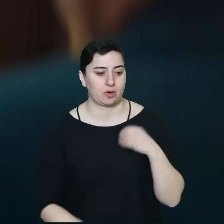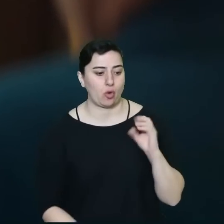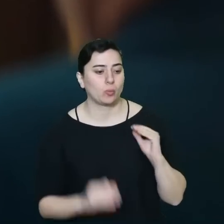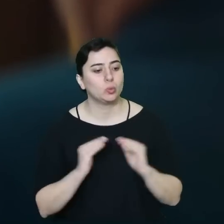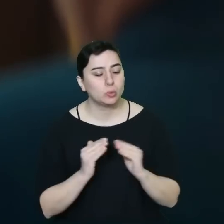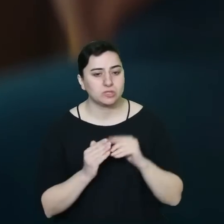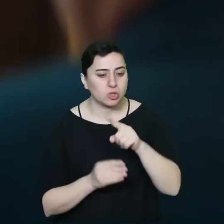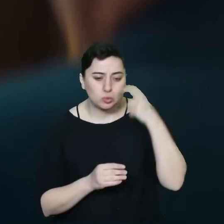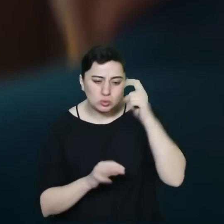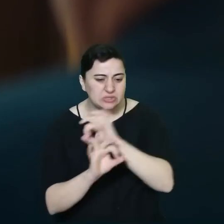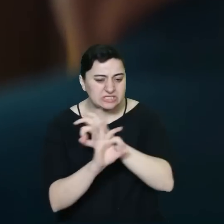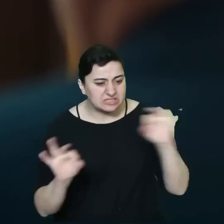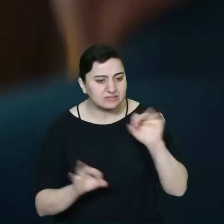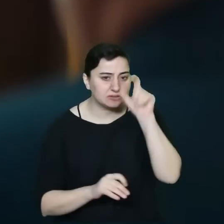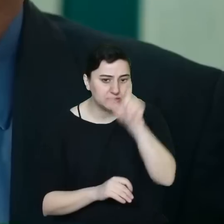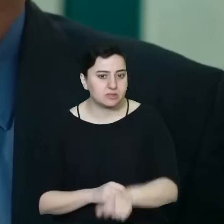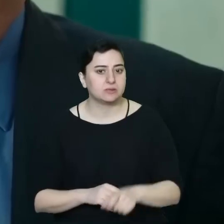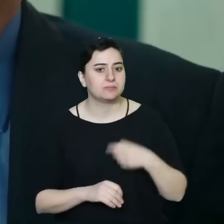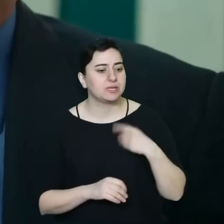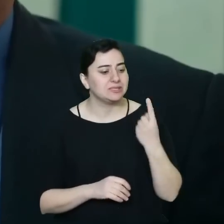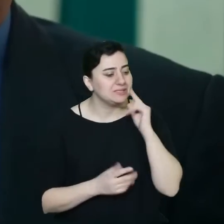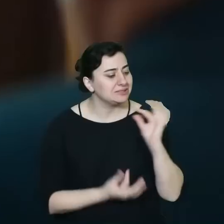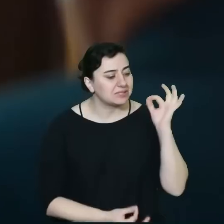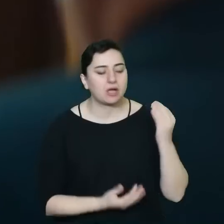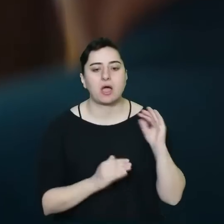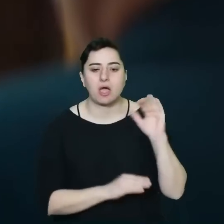sizin gibi düşünce yoksunu bir insana asla can emanet etmem.